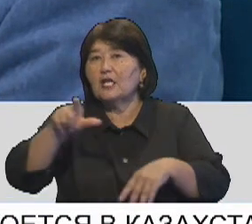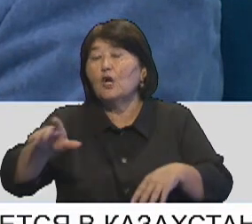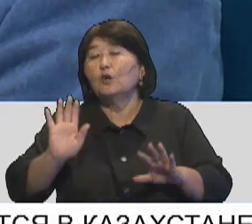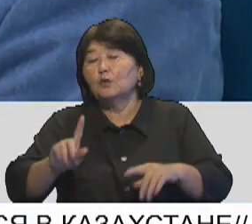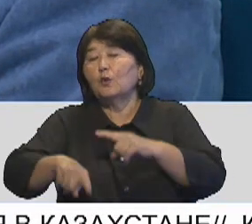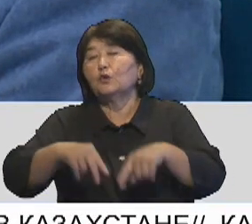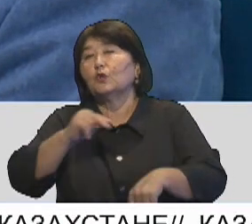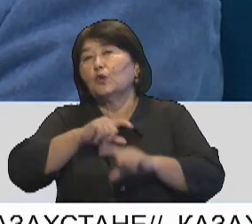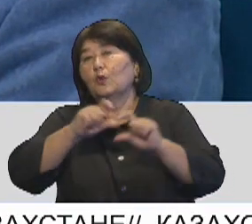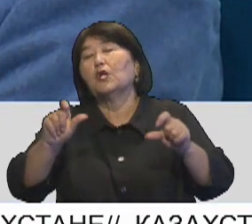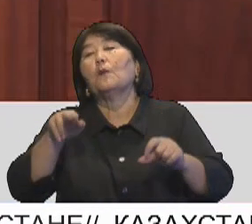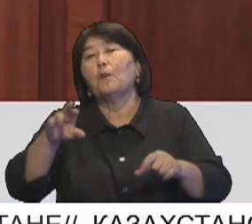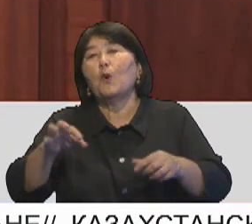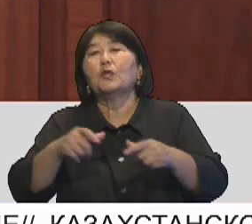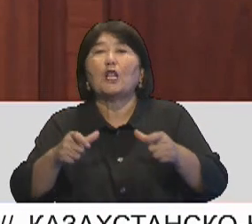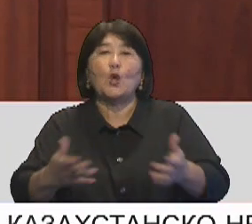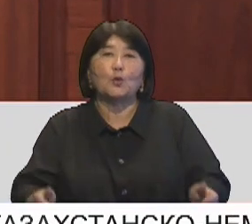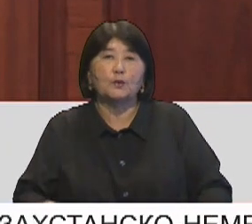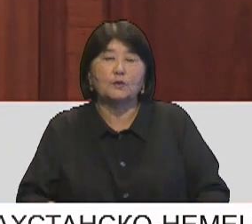затем учреждения по